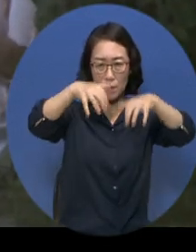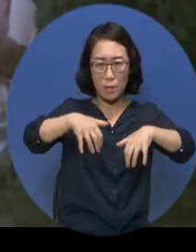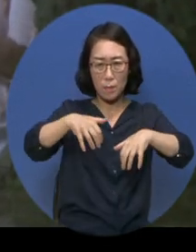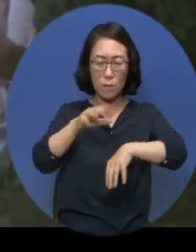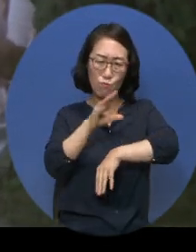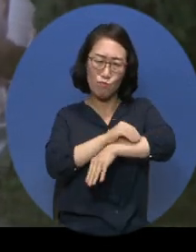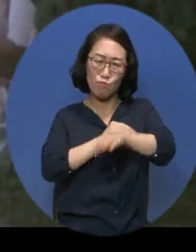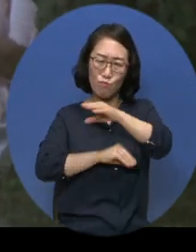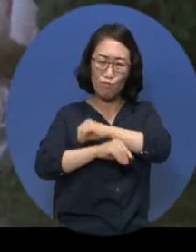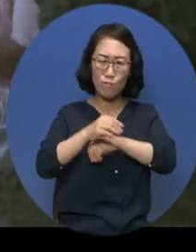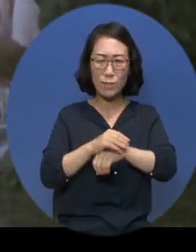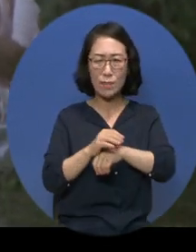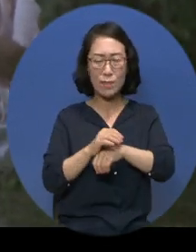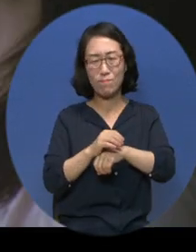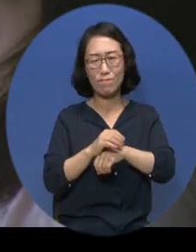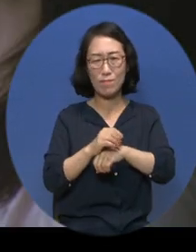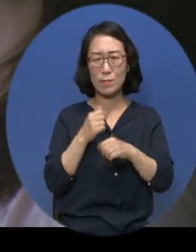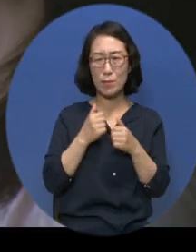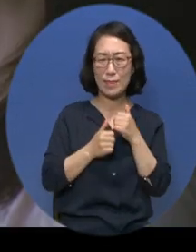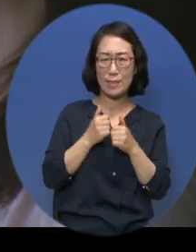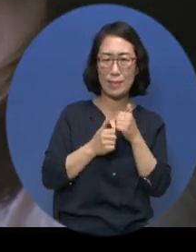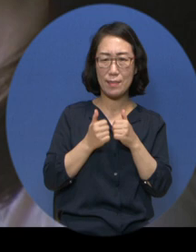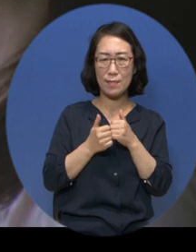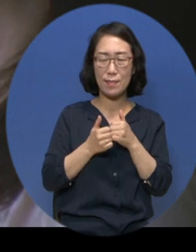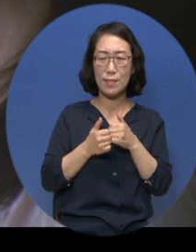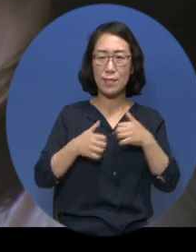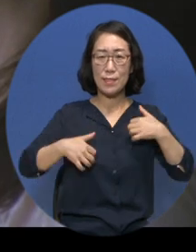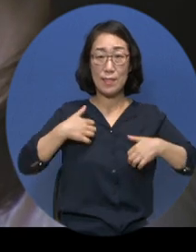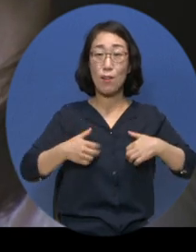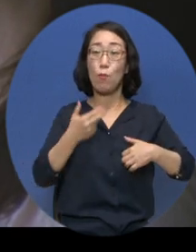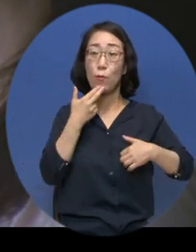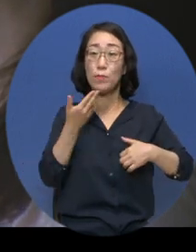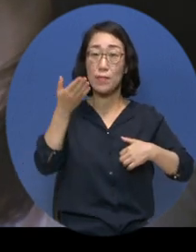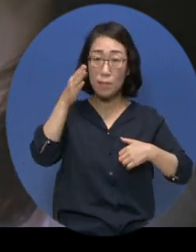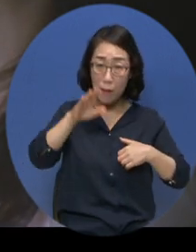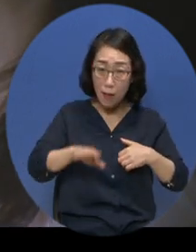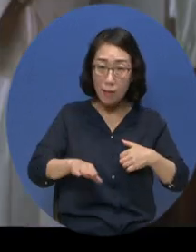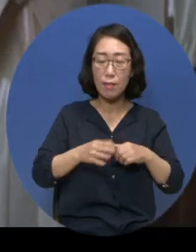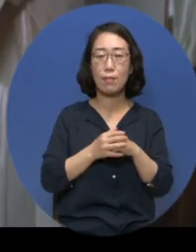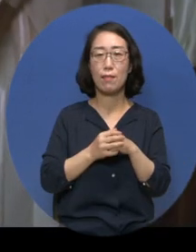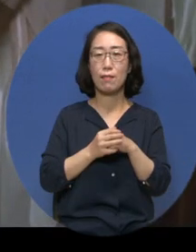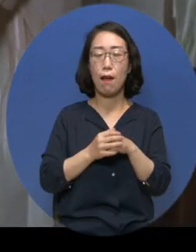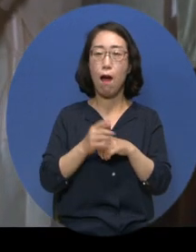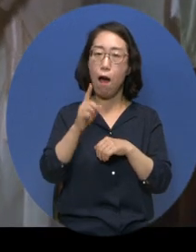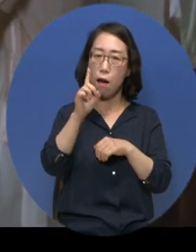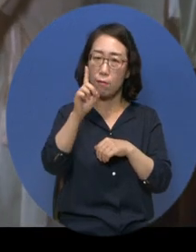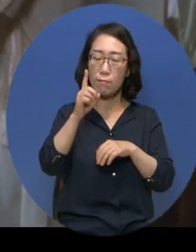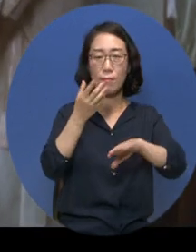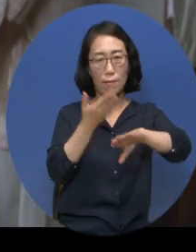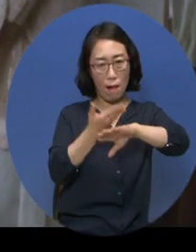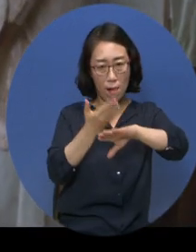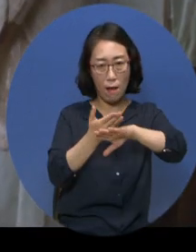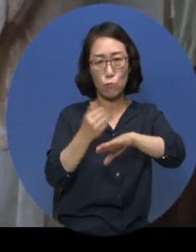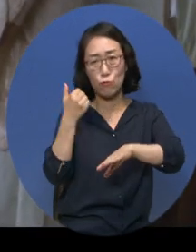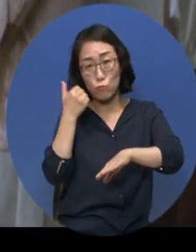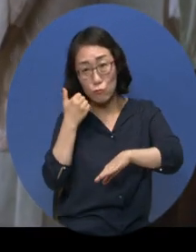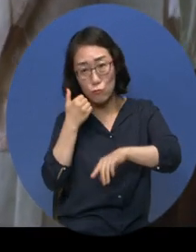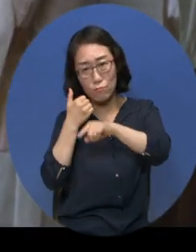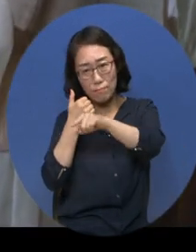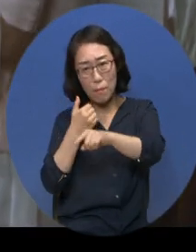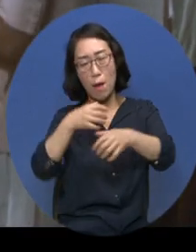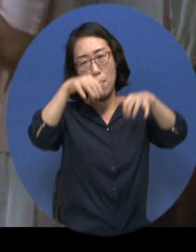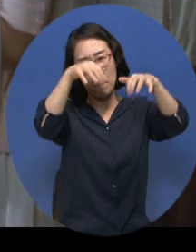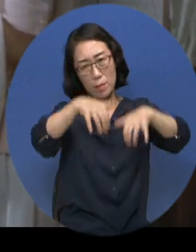축축하고 찝찝한 장마철. 그다지 반갑지만은 않은 손님이죠. 하지만 영화 속 누군가는 이